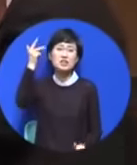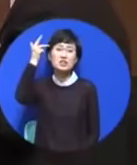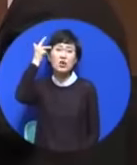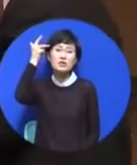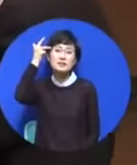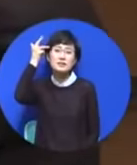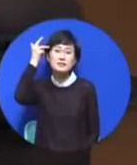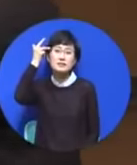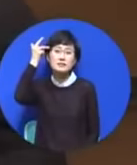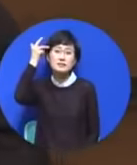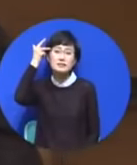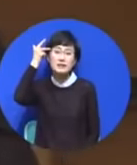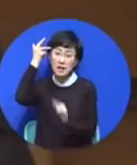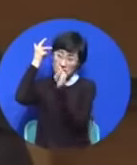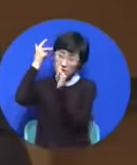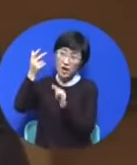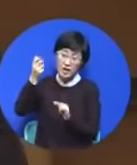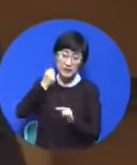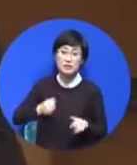가야된다